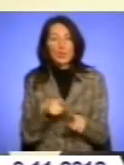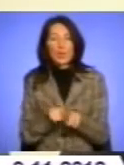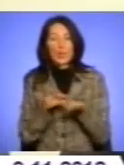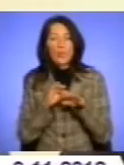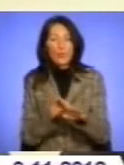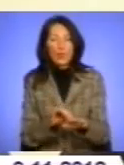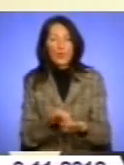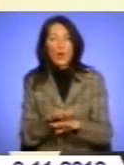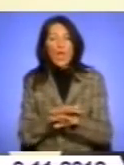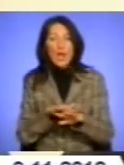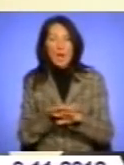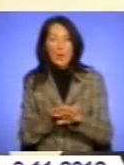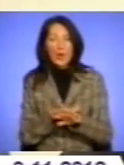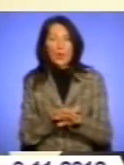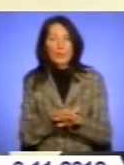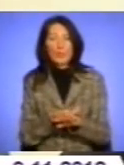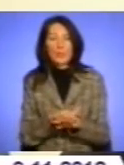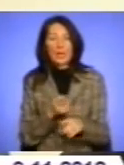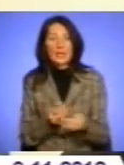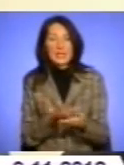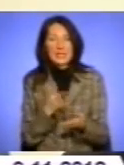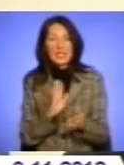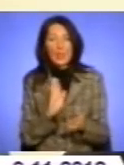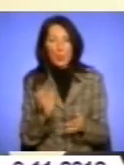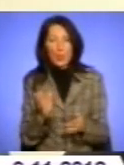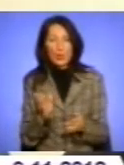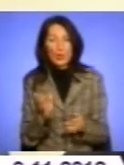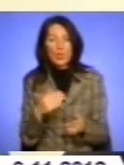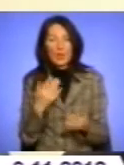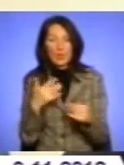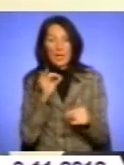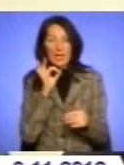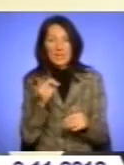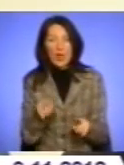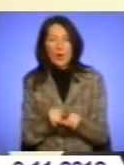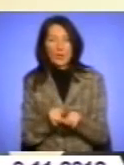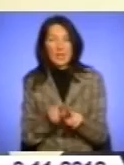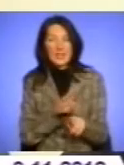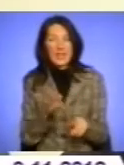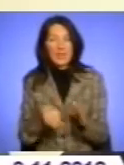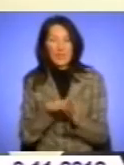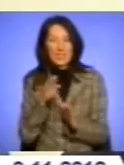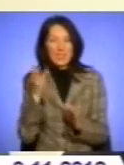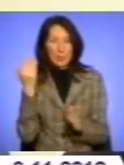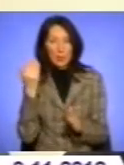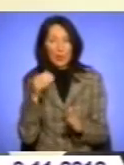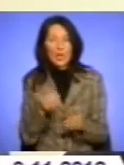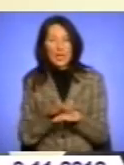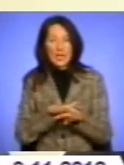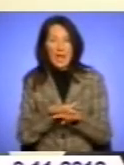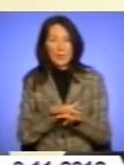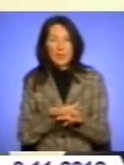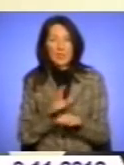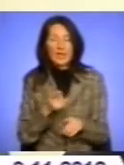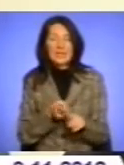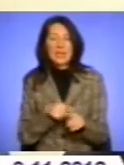проводимо ярмарок. Ціни будуть, я вже сказав, такі ж не вищі, як на минулій ярмарці. А